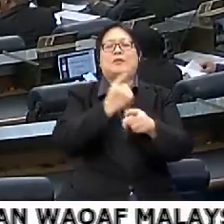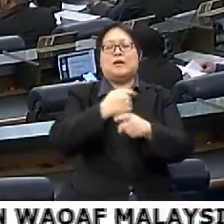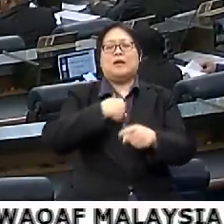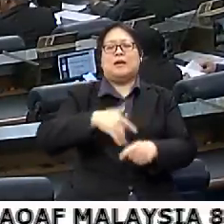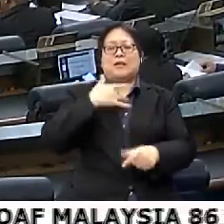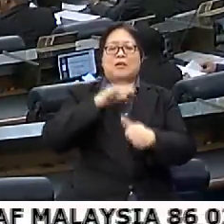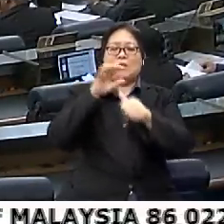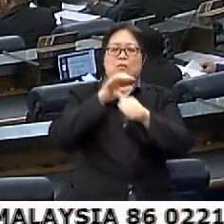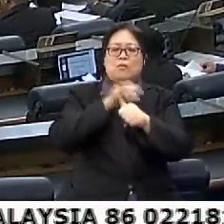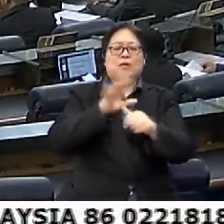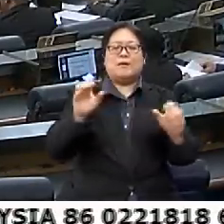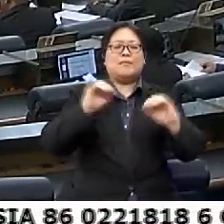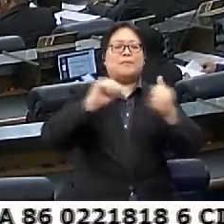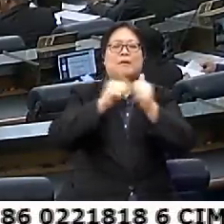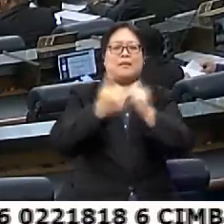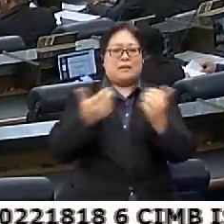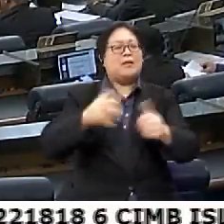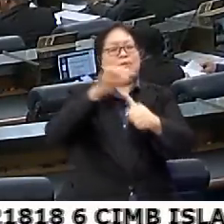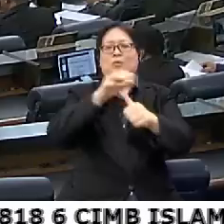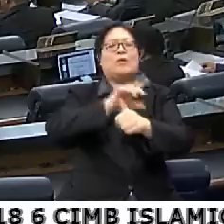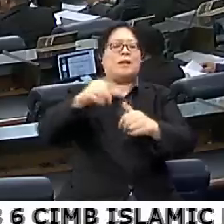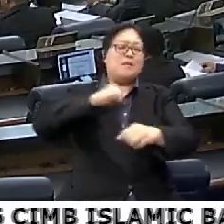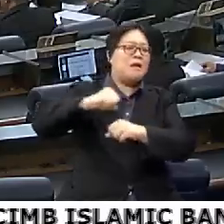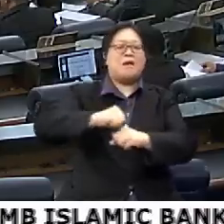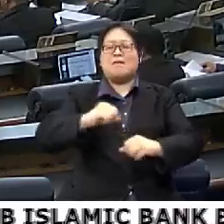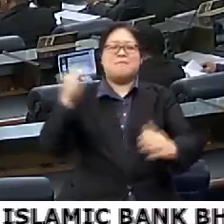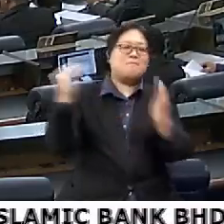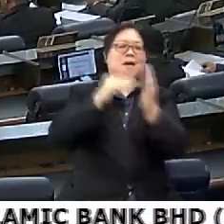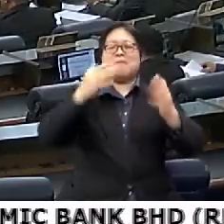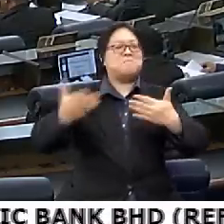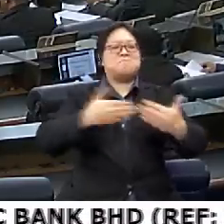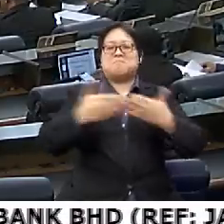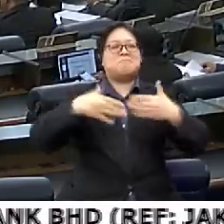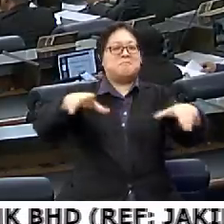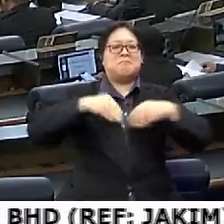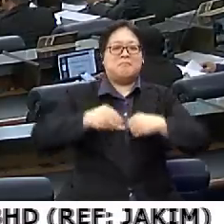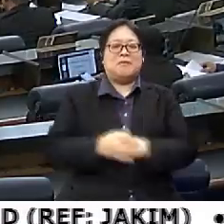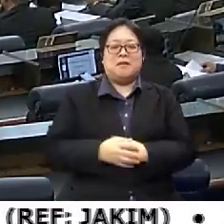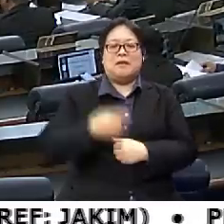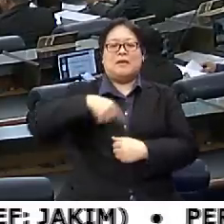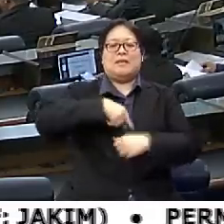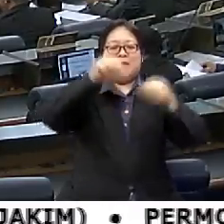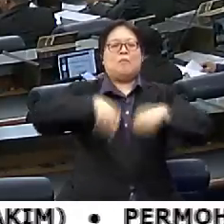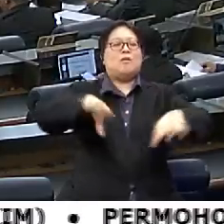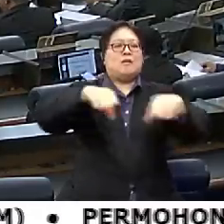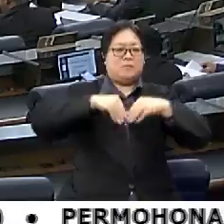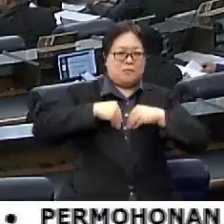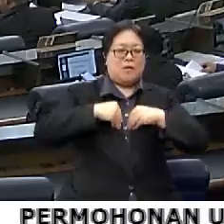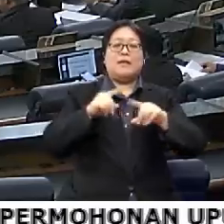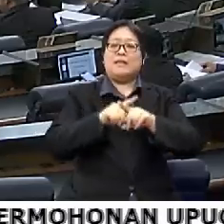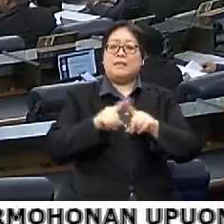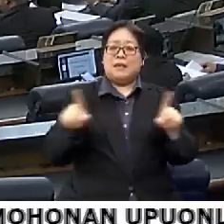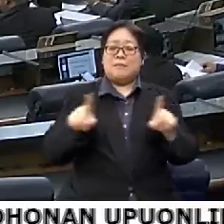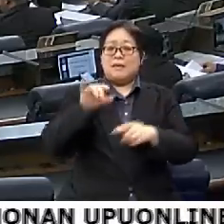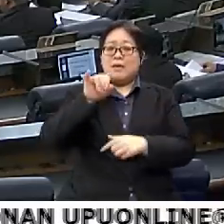nak kritik ni Paguh, tak ada masalah. Kritiklah, hentamlah, bantailah, tak ada masalah. Kita boleh terima. Tapi